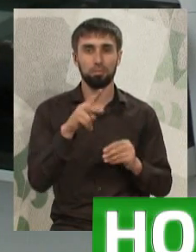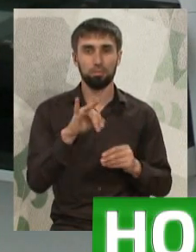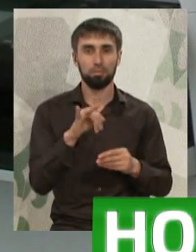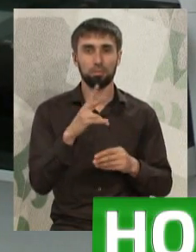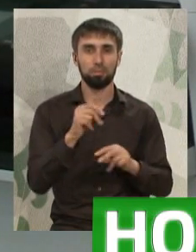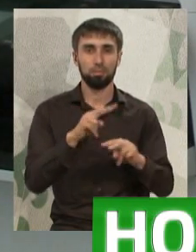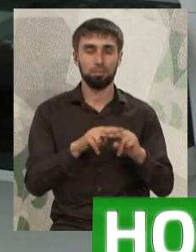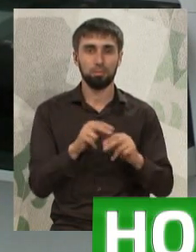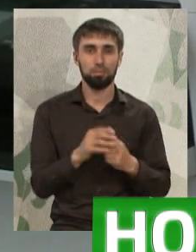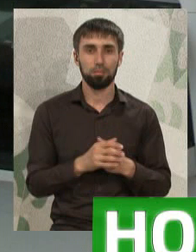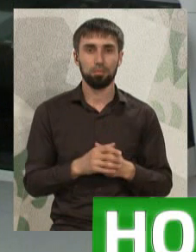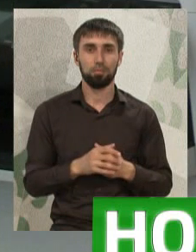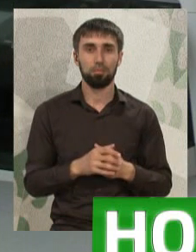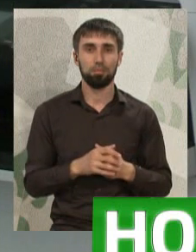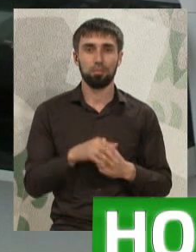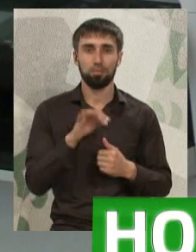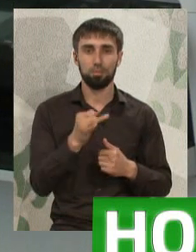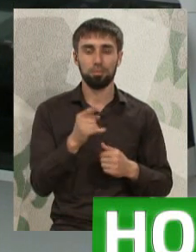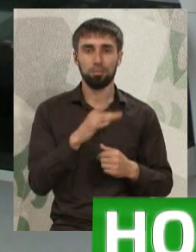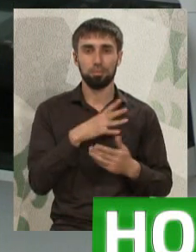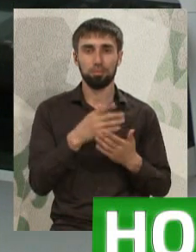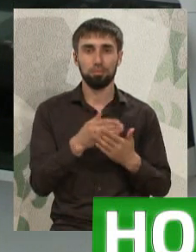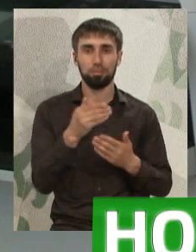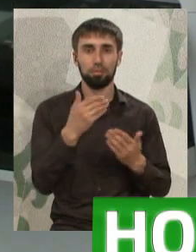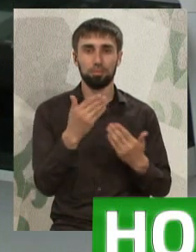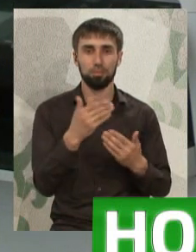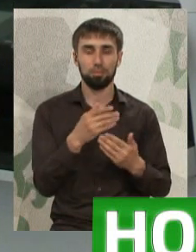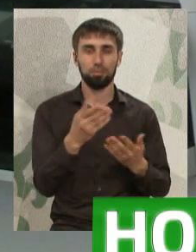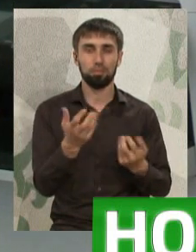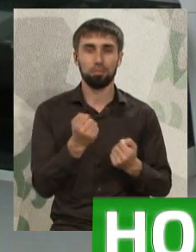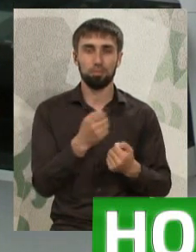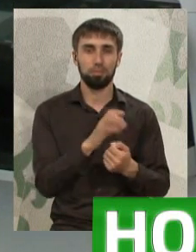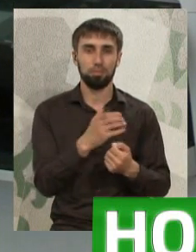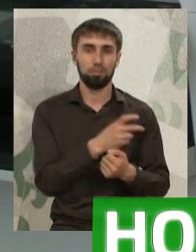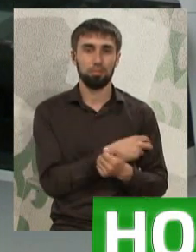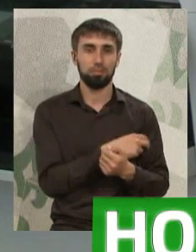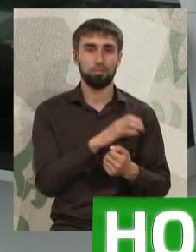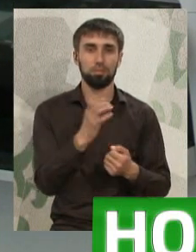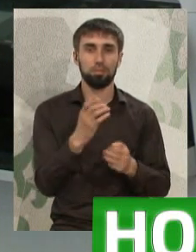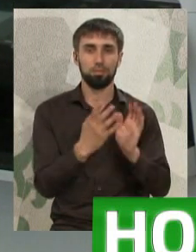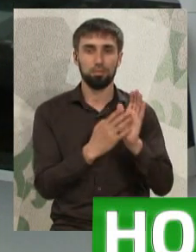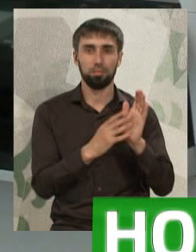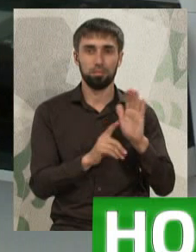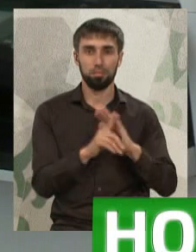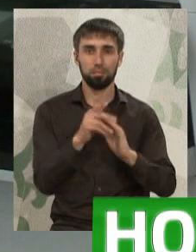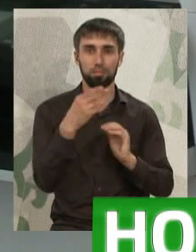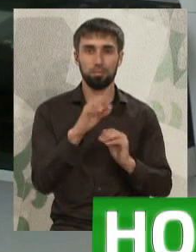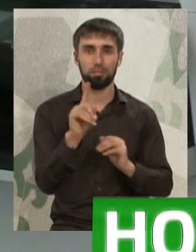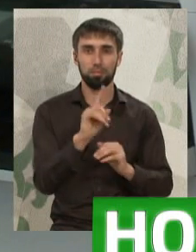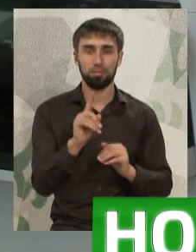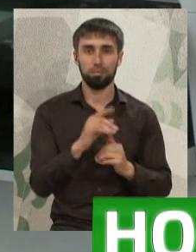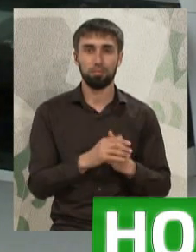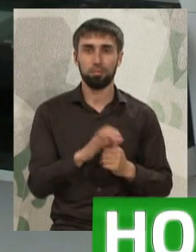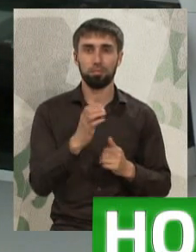Потом уже иду на прием с врачом. Прием у нас начинается с 9 до часу.